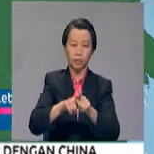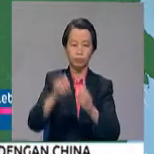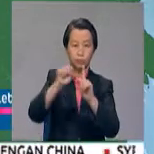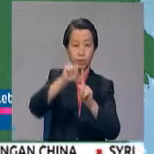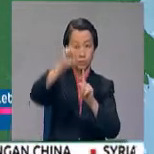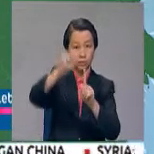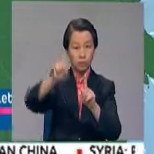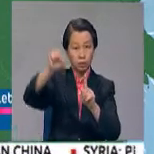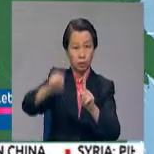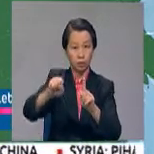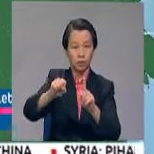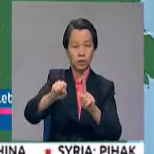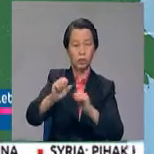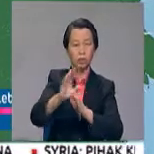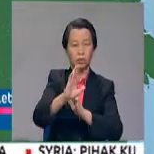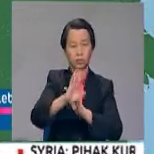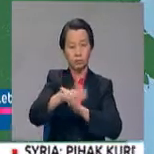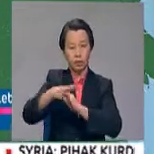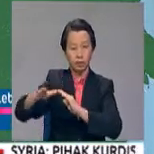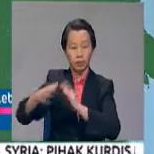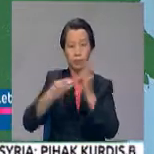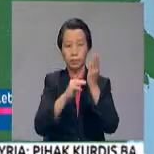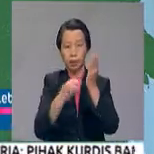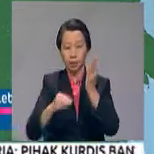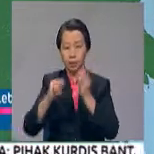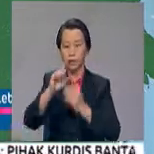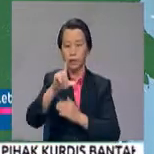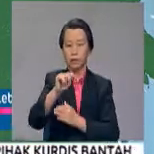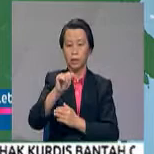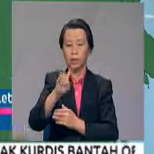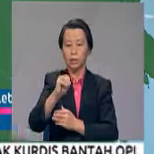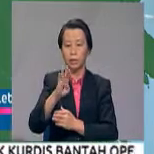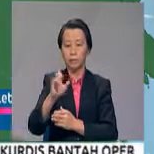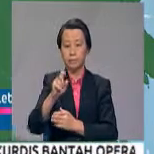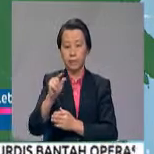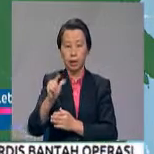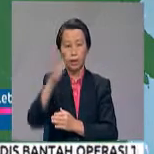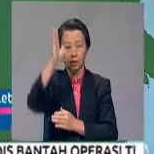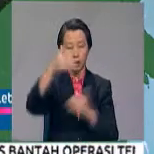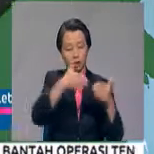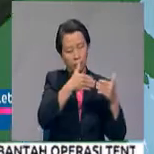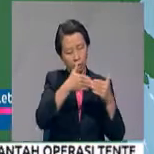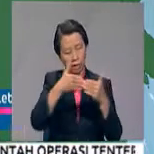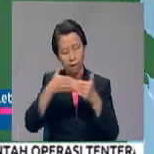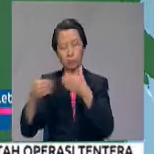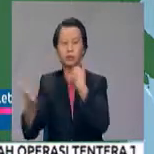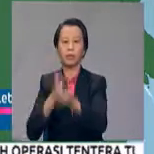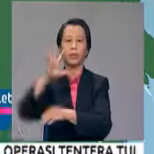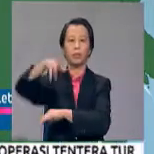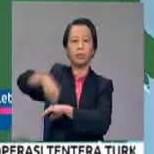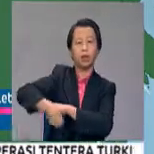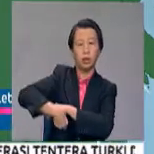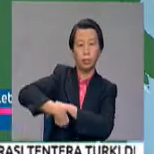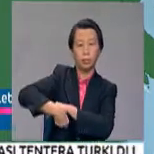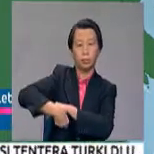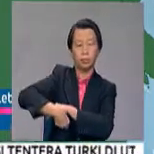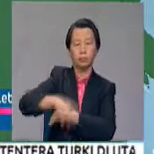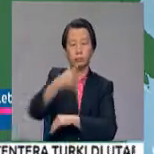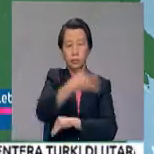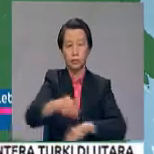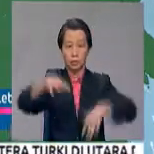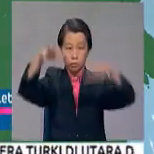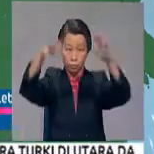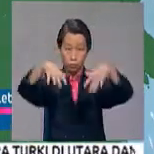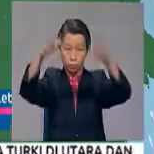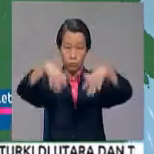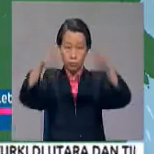Sandakan, Pantai Barat, Miri dan juga Limbang dan keadaan ini dijangka akan berlanjutan juga sehingga lewat malam nanti. Manakala hujan